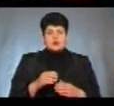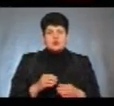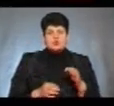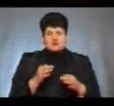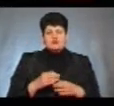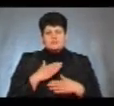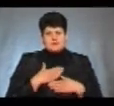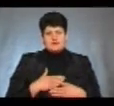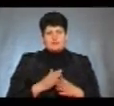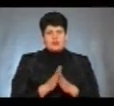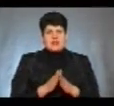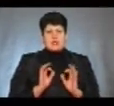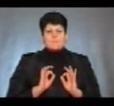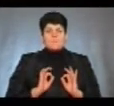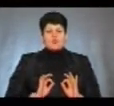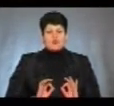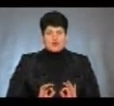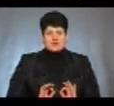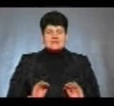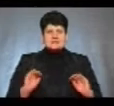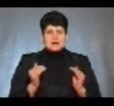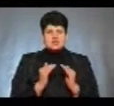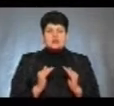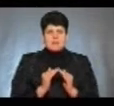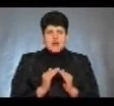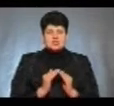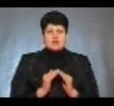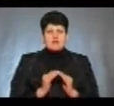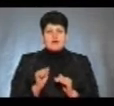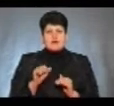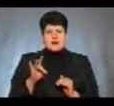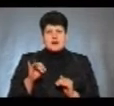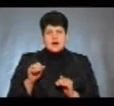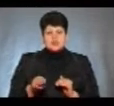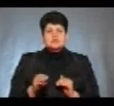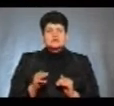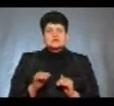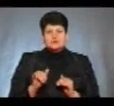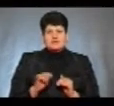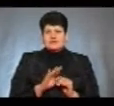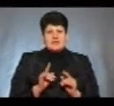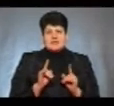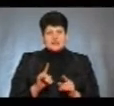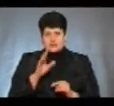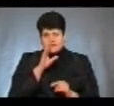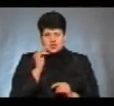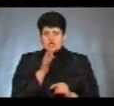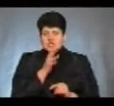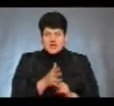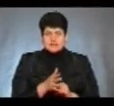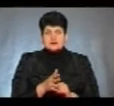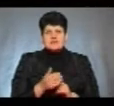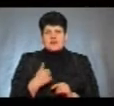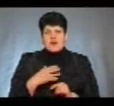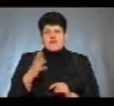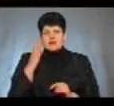клопотання прокурора. Зменшення домашнього арешту лише на нічну часу, на лише нічний час, я